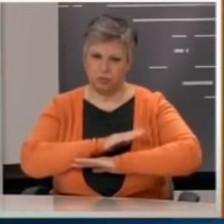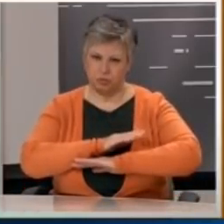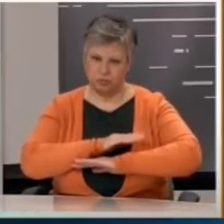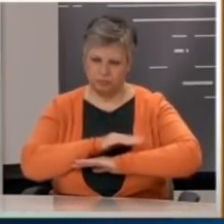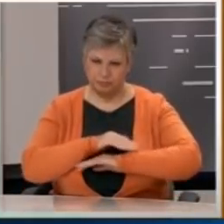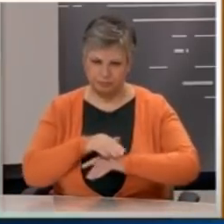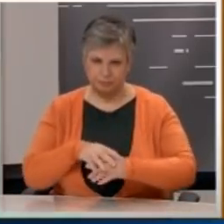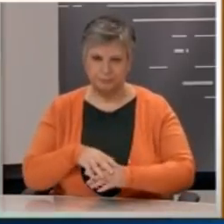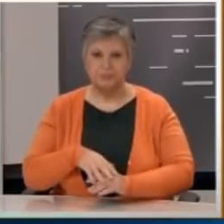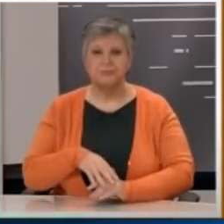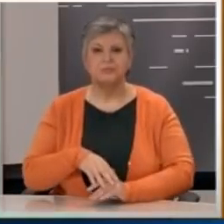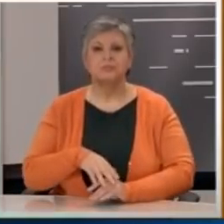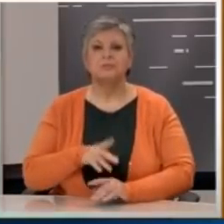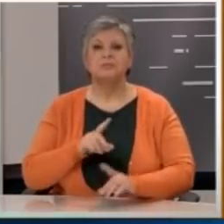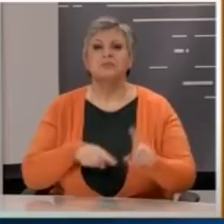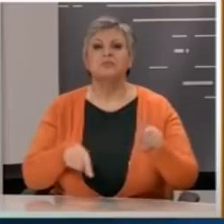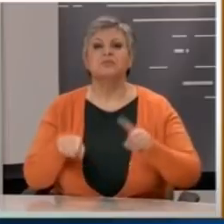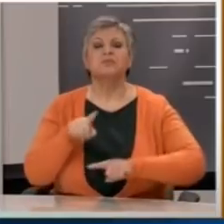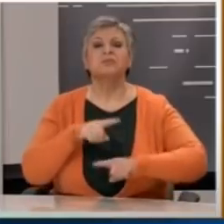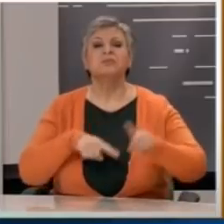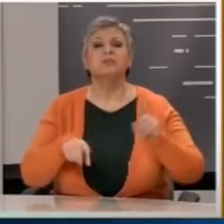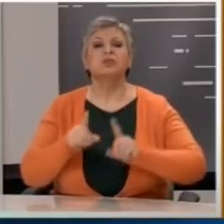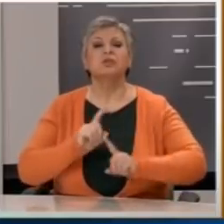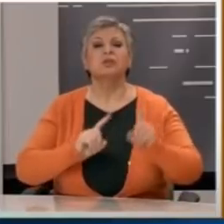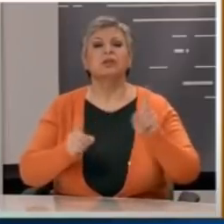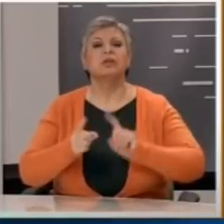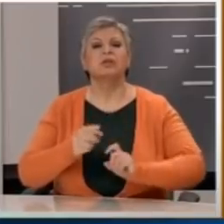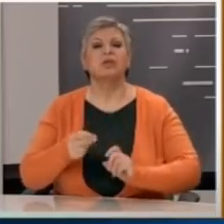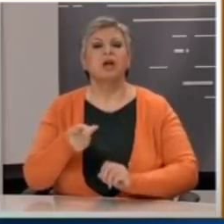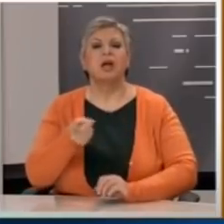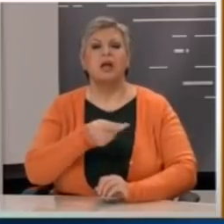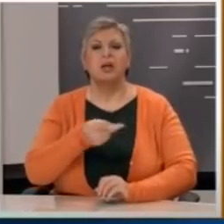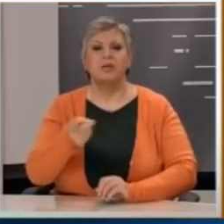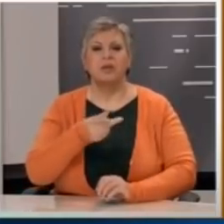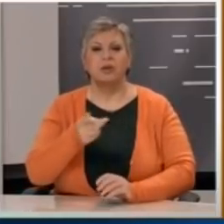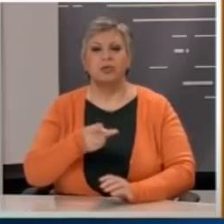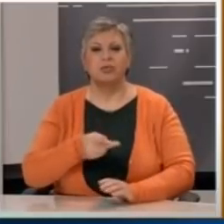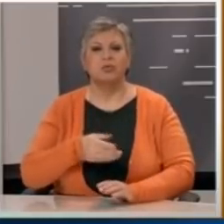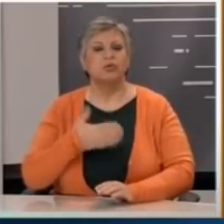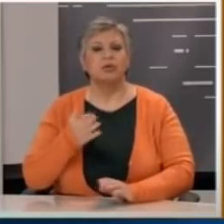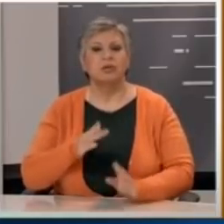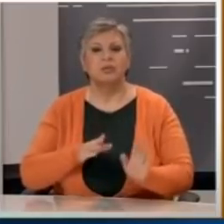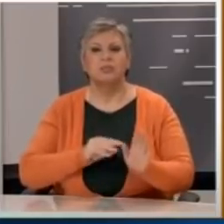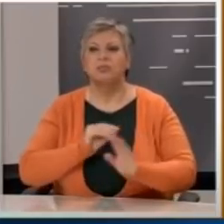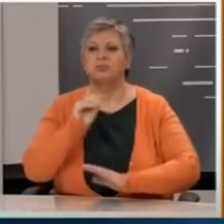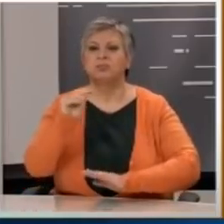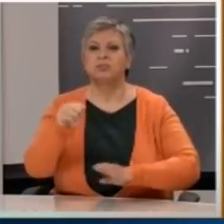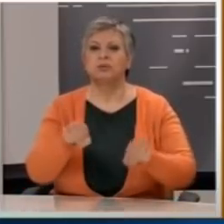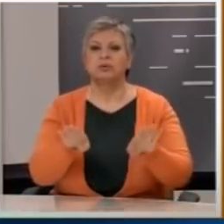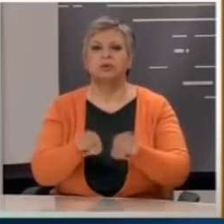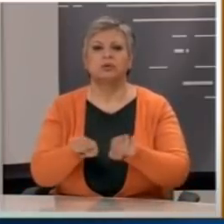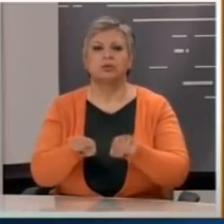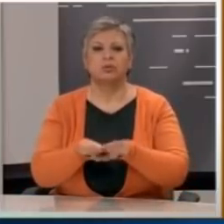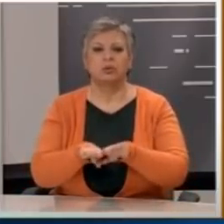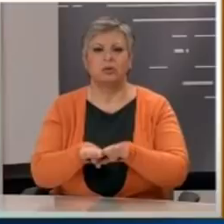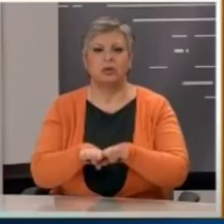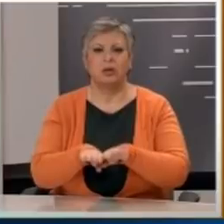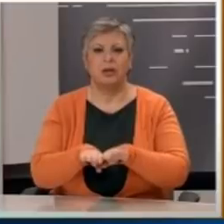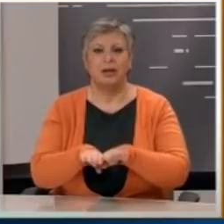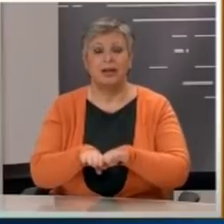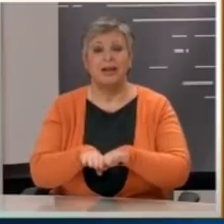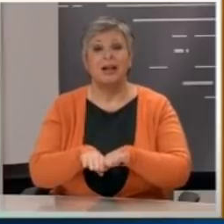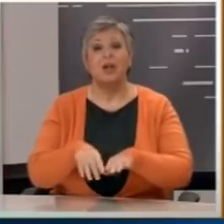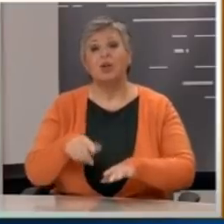Ποιος κανόνισε ότι δύο στρατιωτικοί μπορούν να πάνε στη Μεθόριο? Ποιος το κανόνισε αυτό? Οι Τούρκοι ήταν